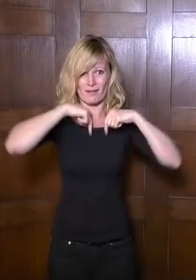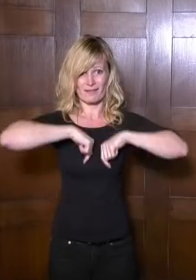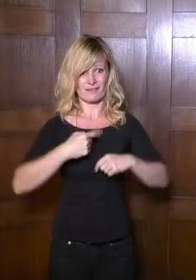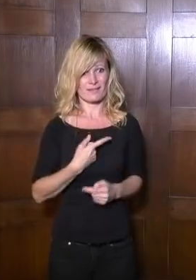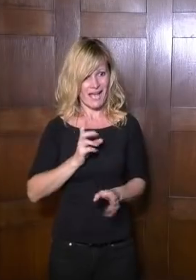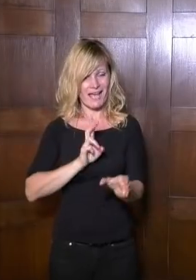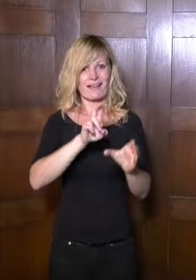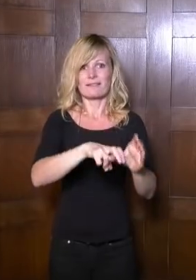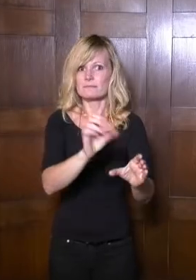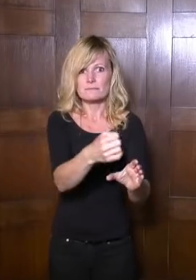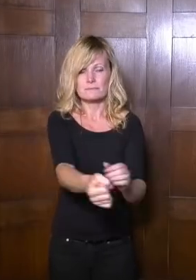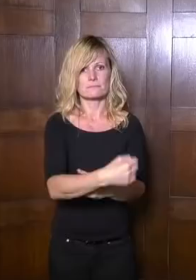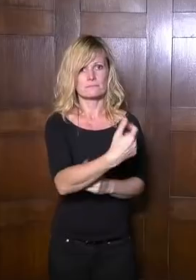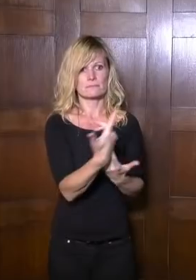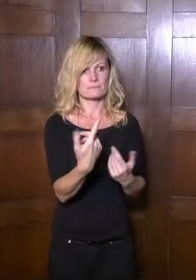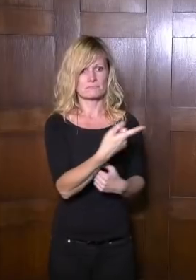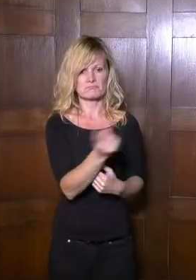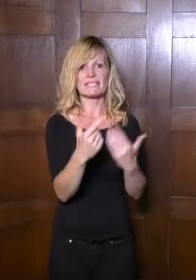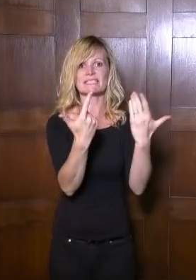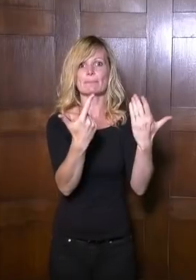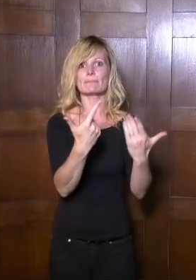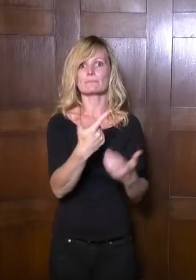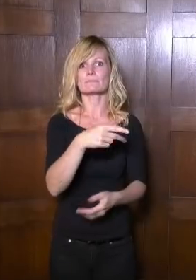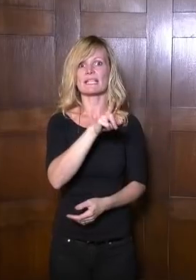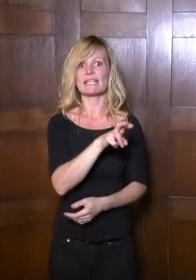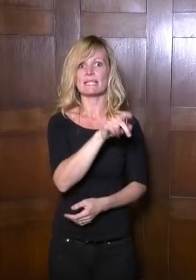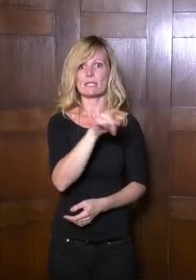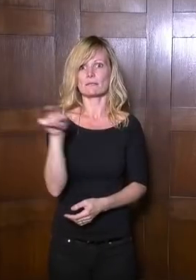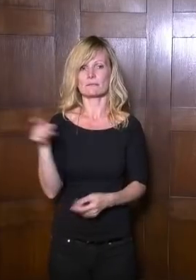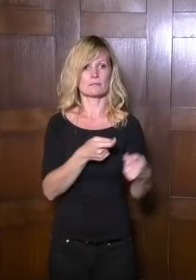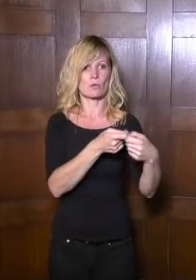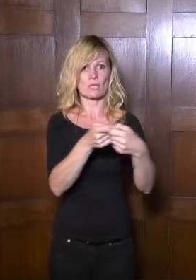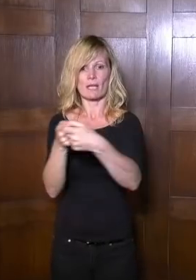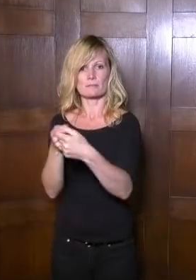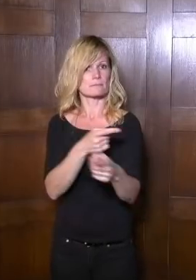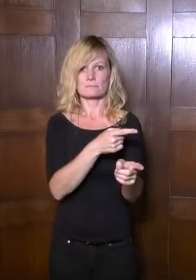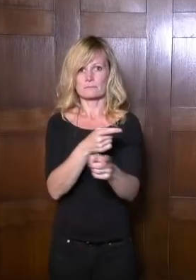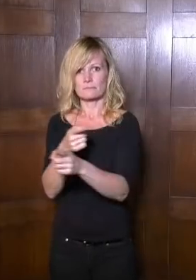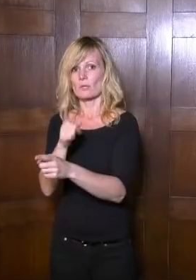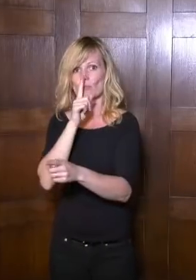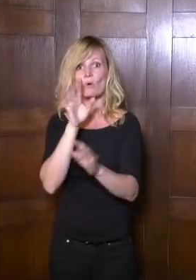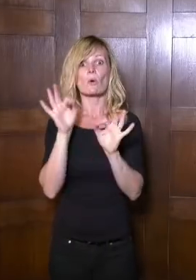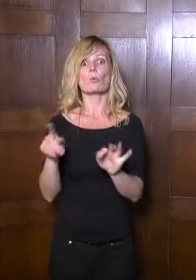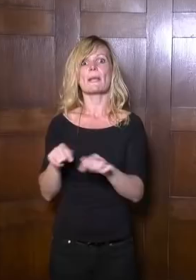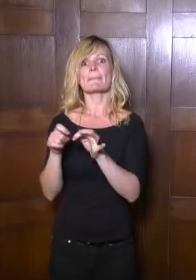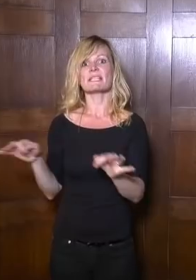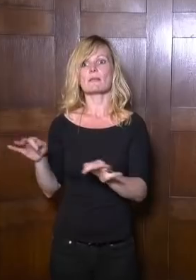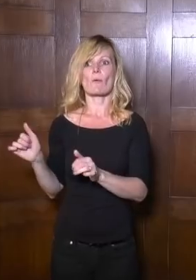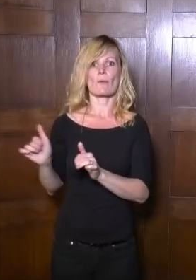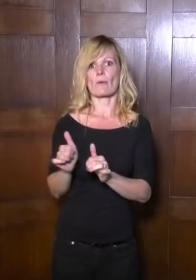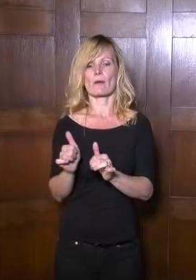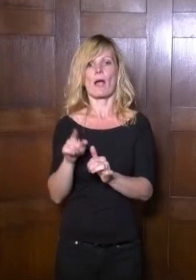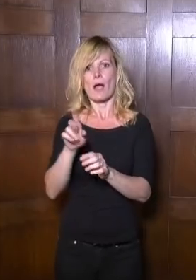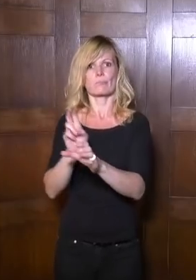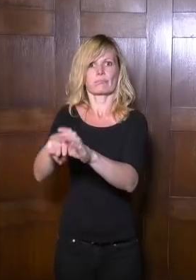aufzunehmen. Ich habe 7 Reha-Kliniken kontaktieren müssen und nur durch gute Beziehungen eine bekommen und ich war dort der Erste.